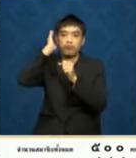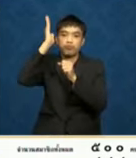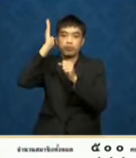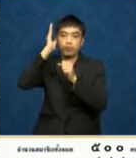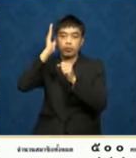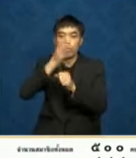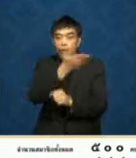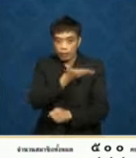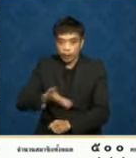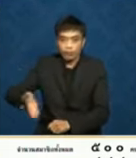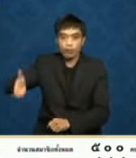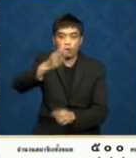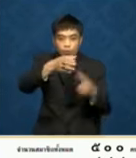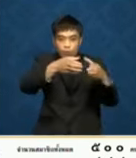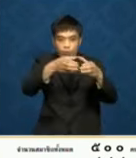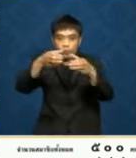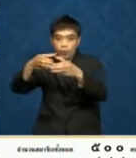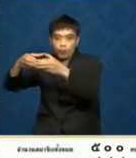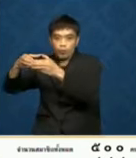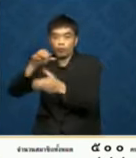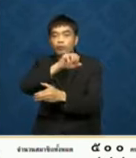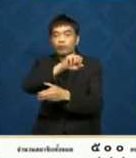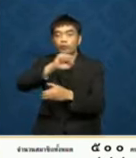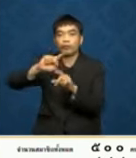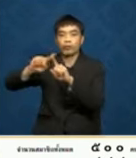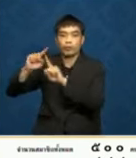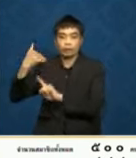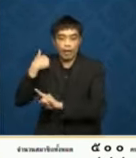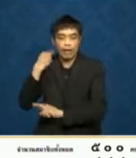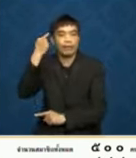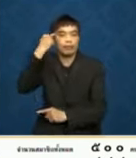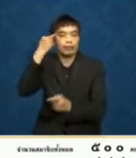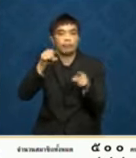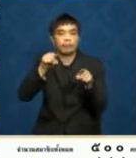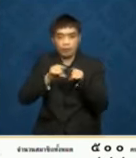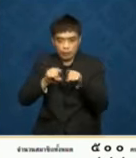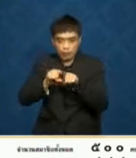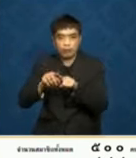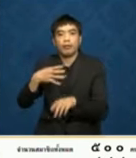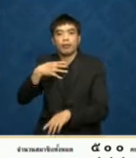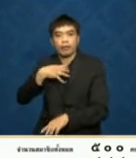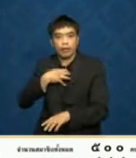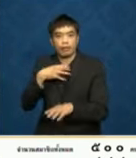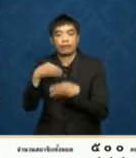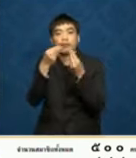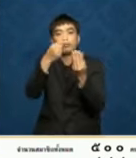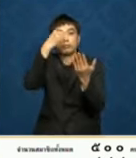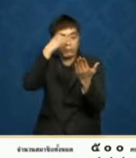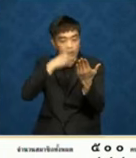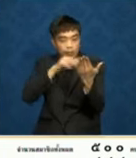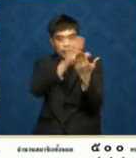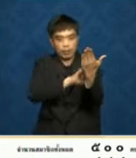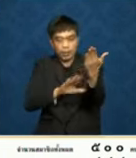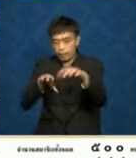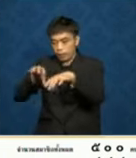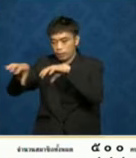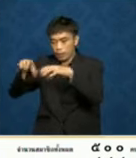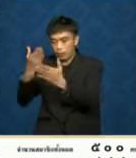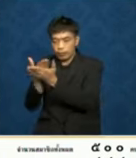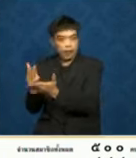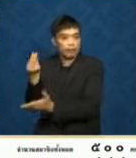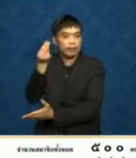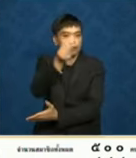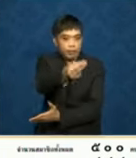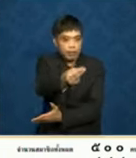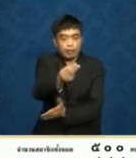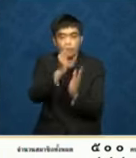เห็นตรงกนครับเห็นตรงกั และอยากจะเห็นการจัดสังงปประณของประเทศที่มัไปแ้ไขปัญหาที่ร